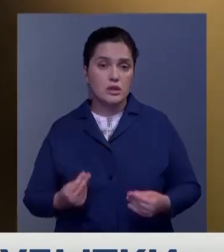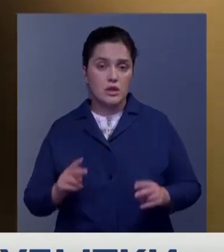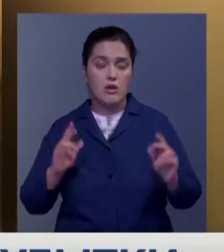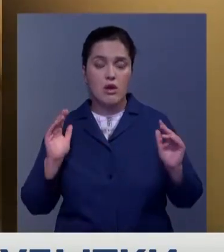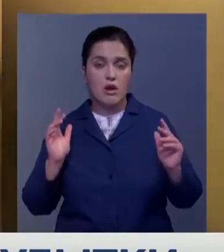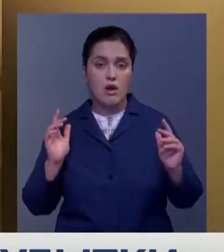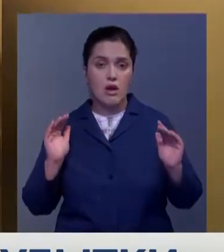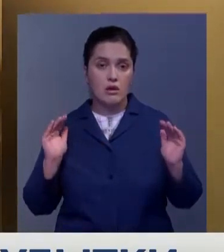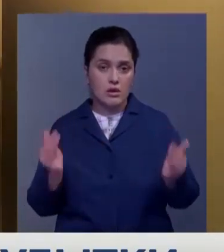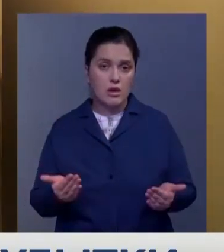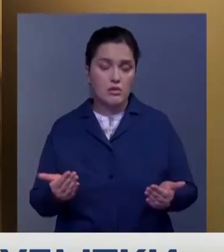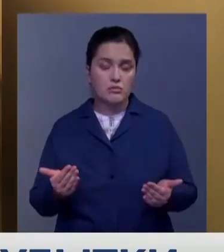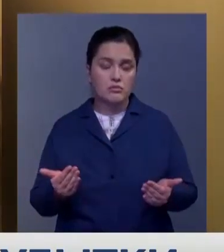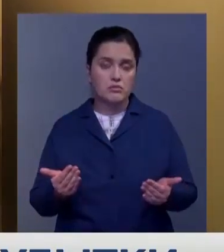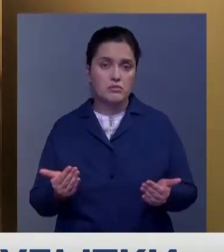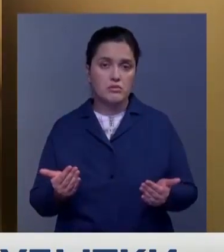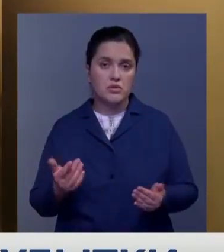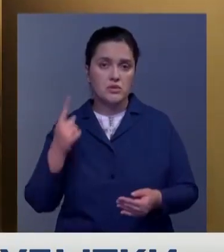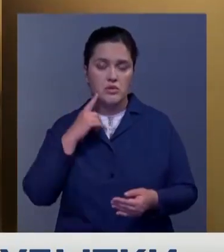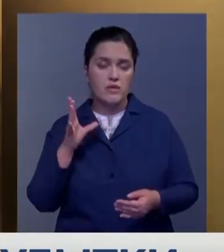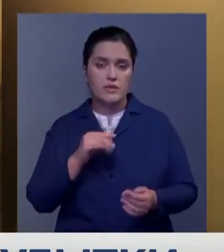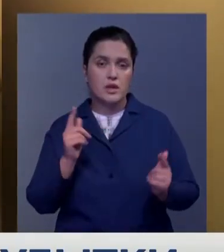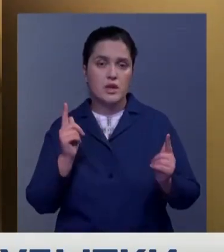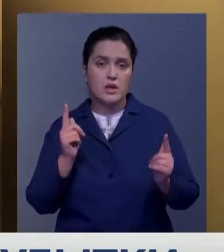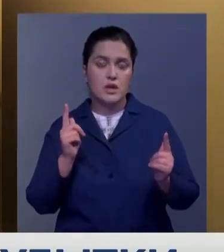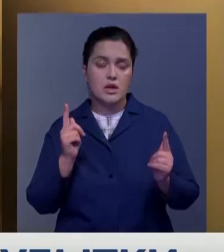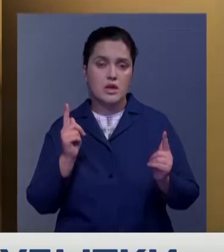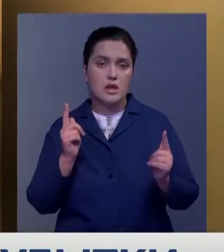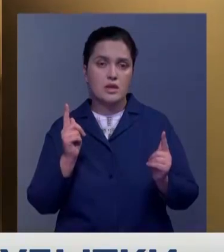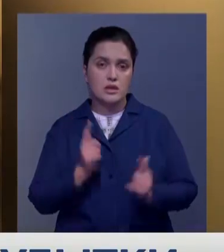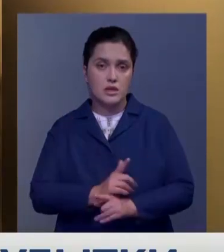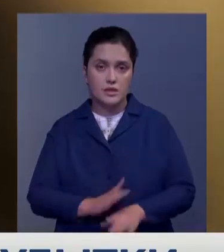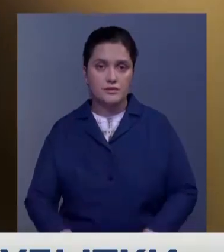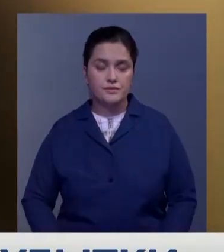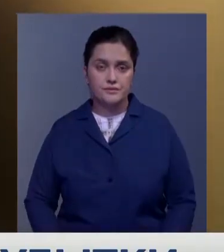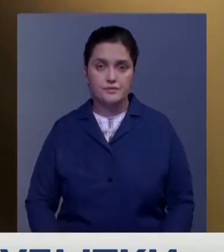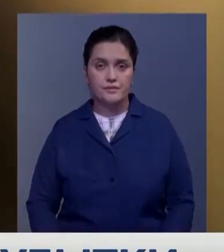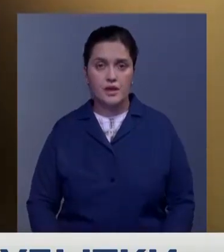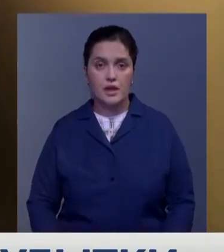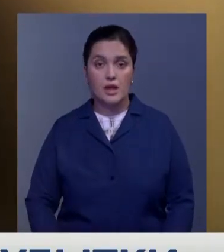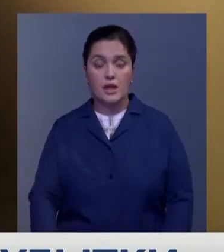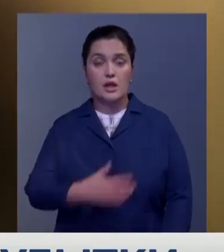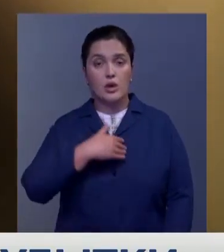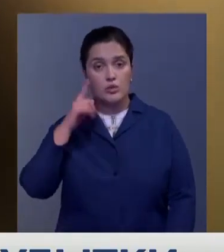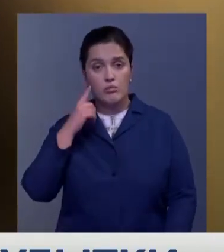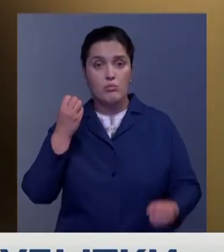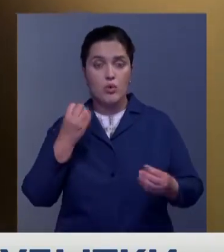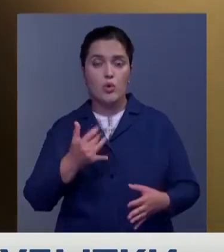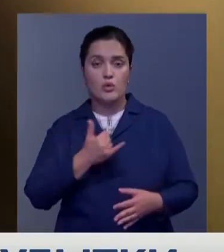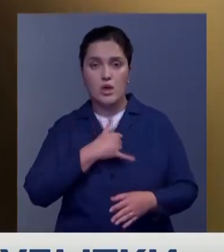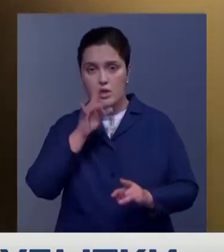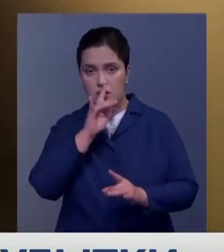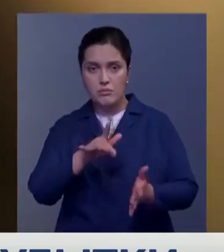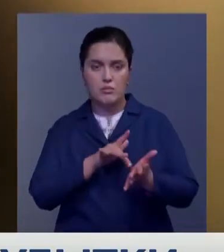карантине, как бы мне кажется, что это, мягко говоря, нереально. Мне кажется, что просто у нас не будет